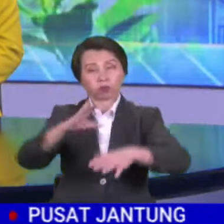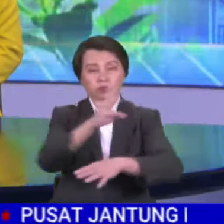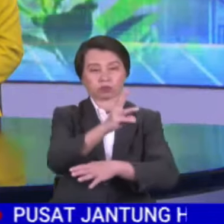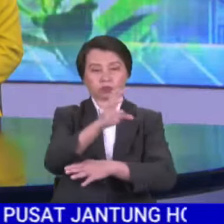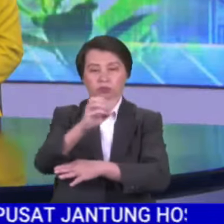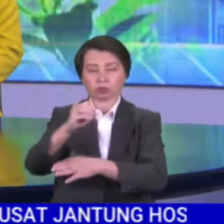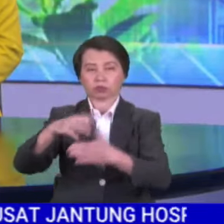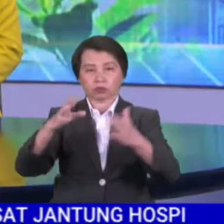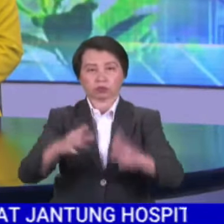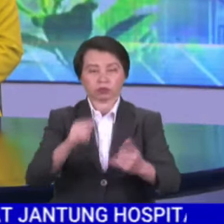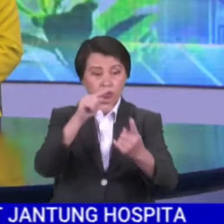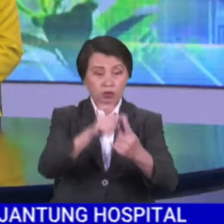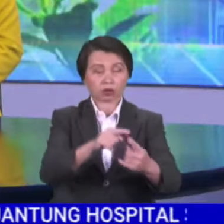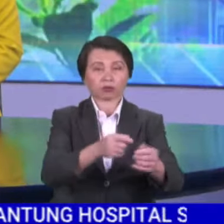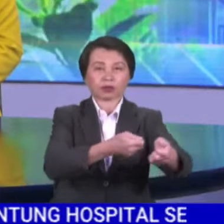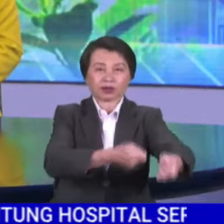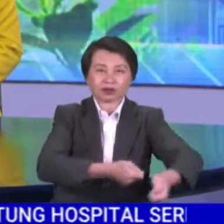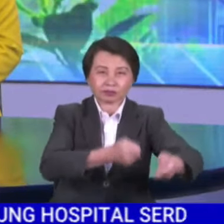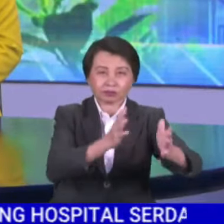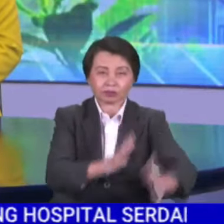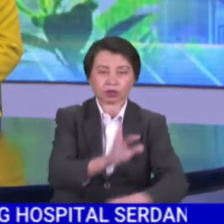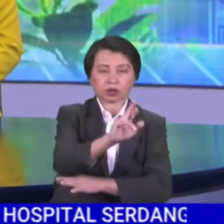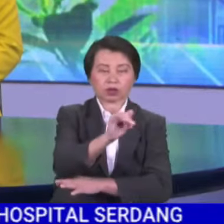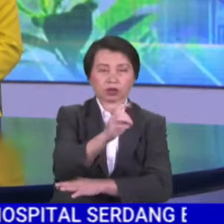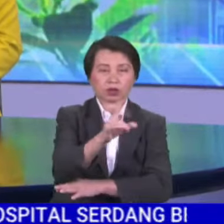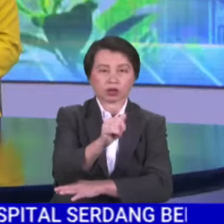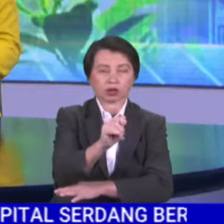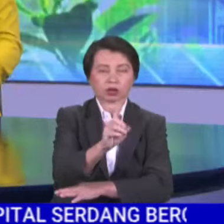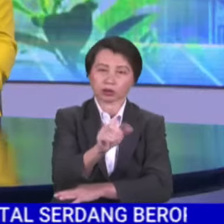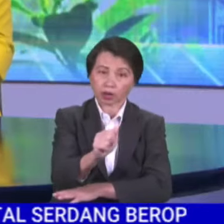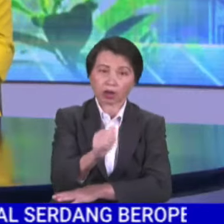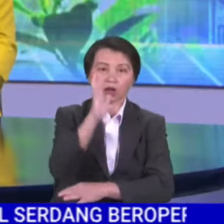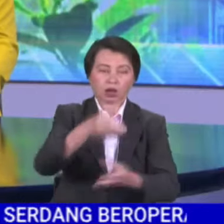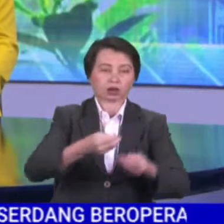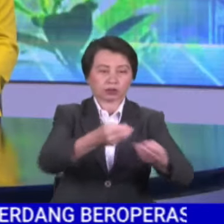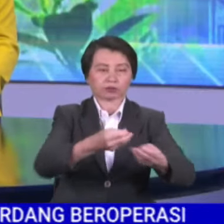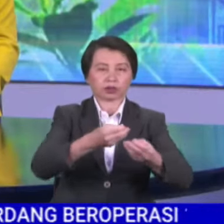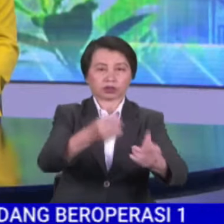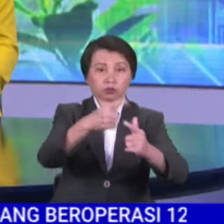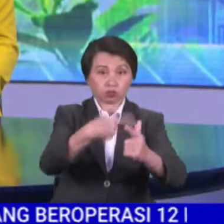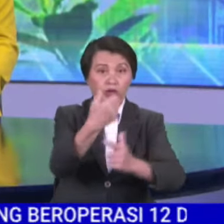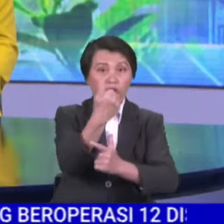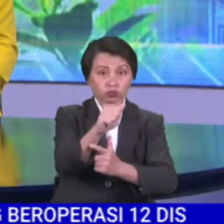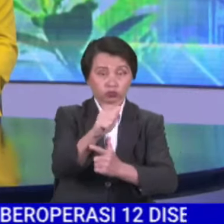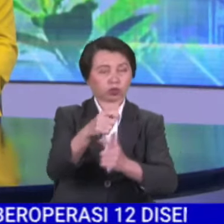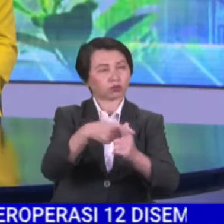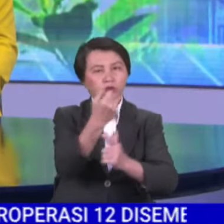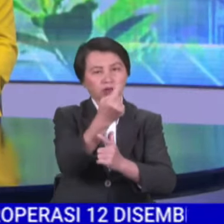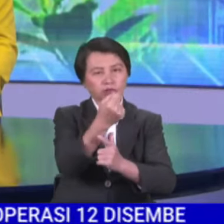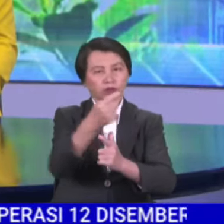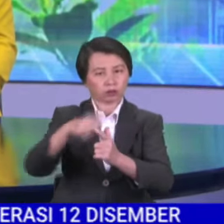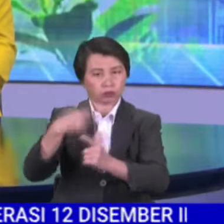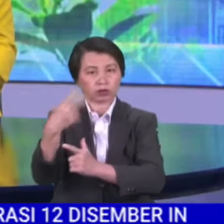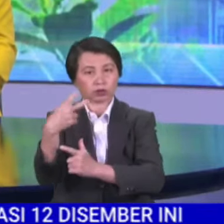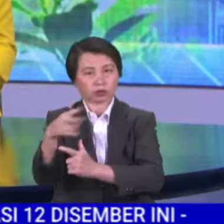kepada pekebun kecil RISDA diagihkan pada November dan Disember ini. Ia memberi manfaat kepada